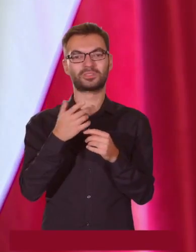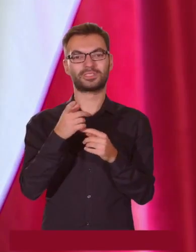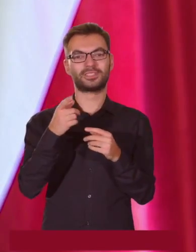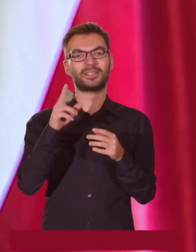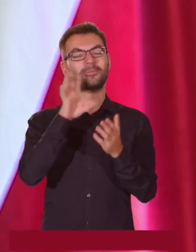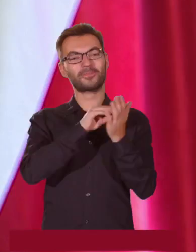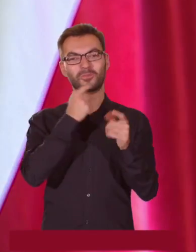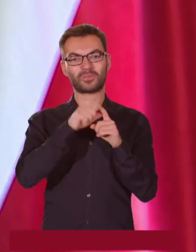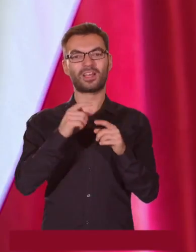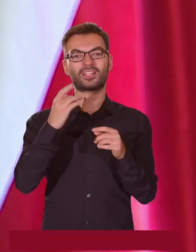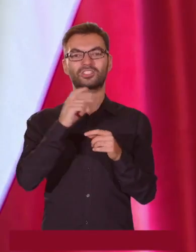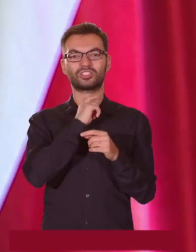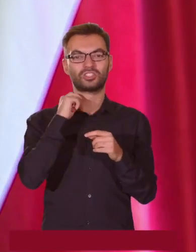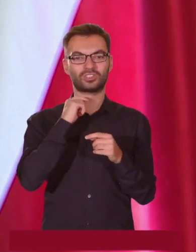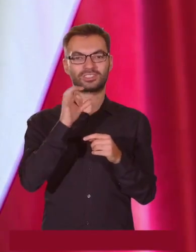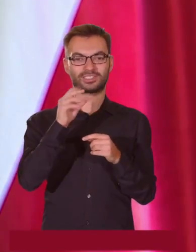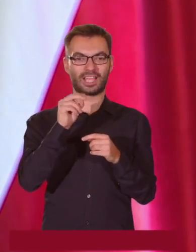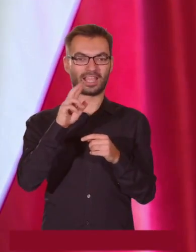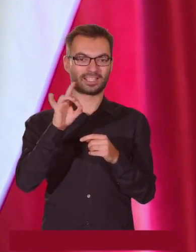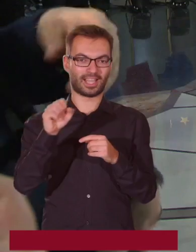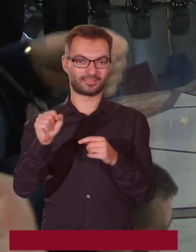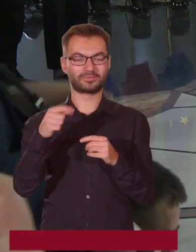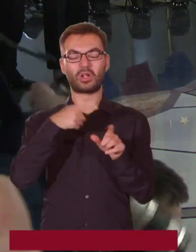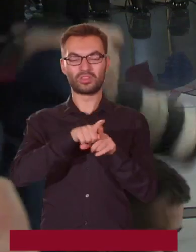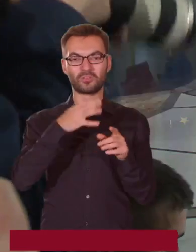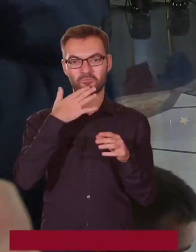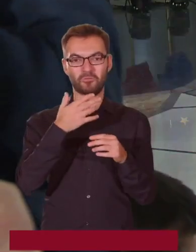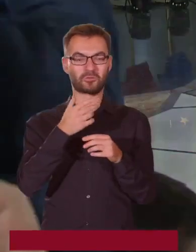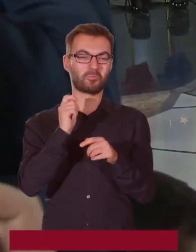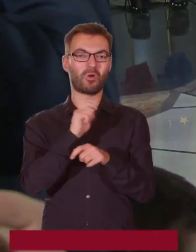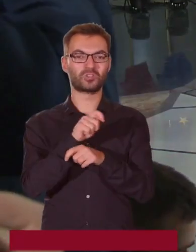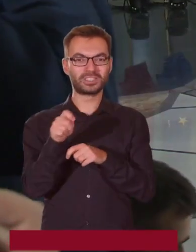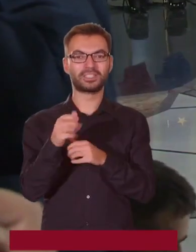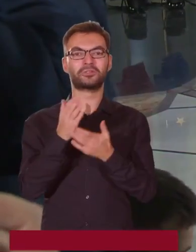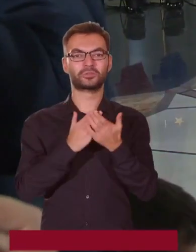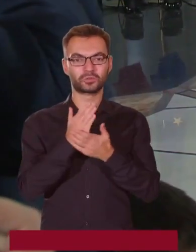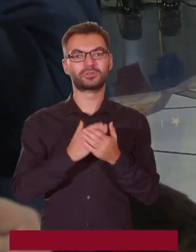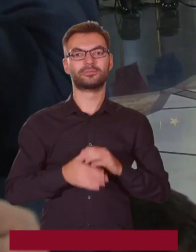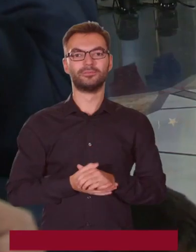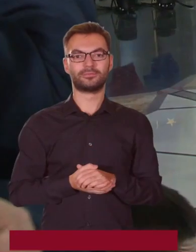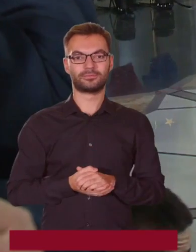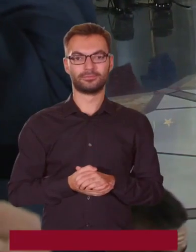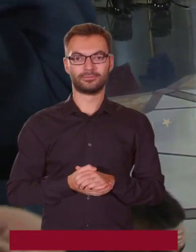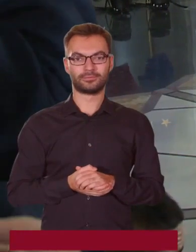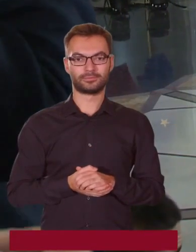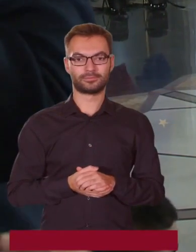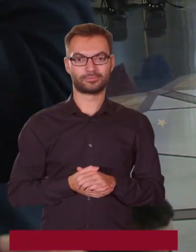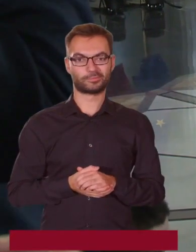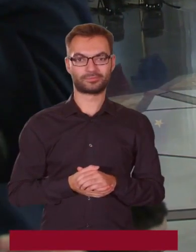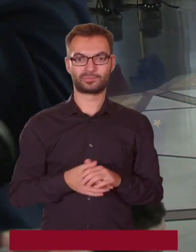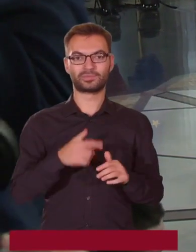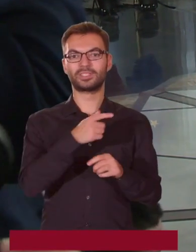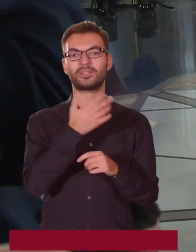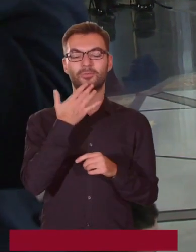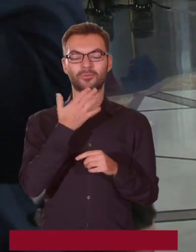się o poświęceniu, o służbie. I powiedział, kto ojczyźnie swej służy, sam sobie służy, bo w